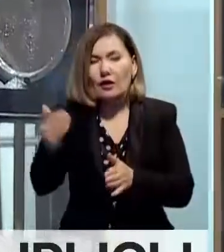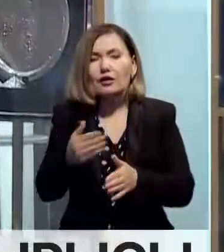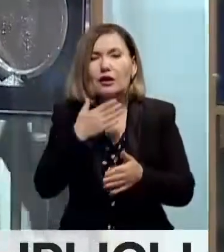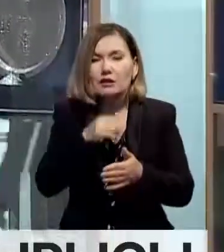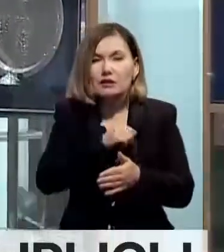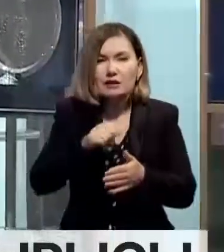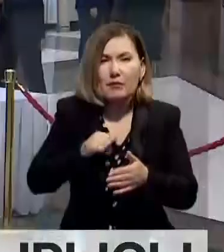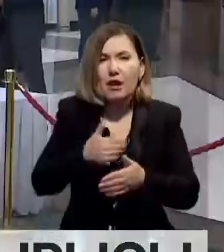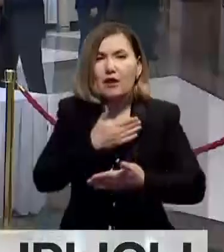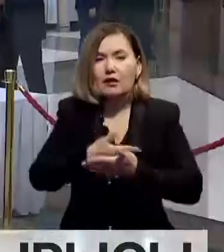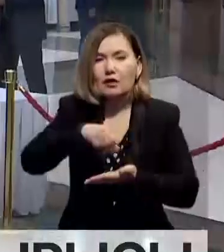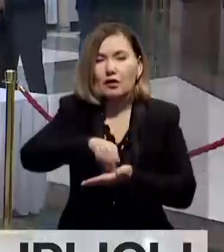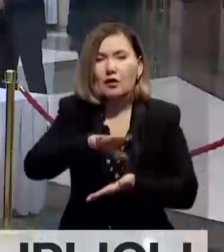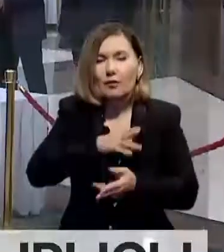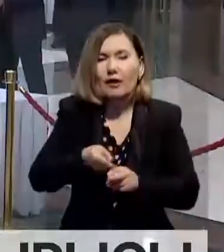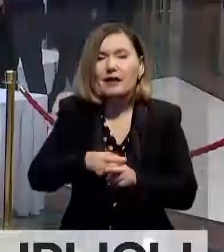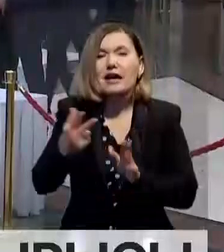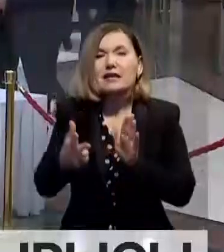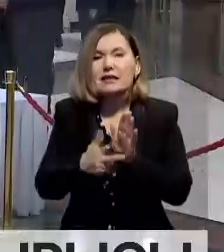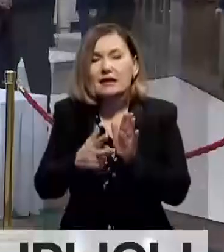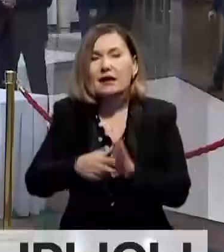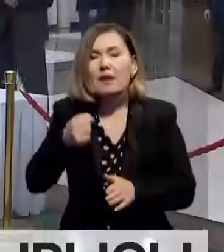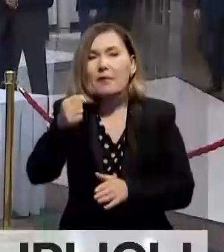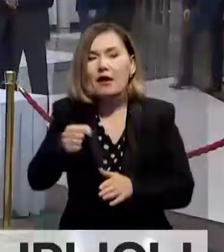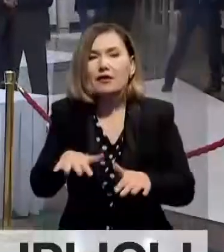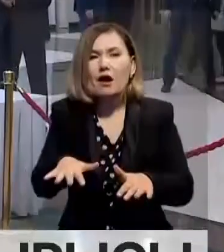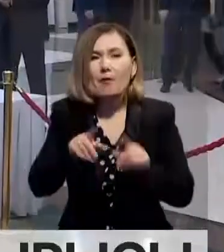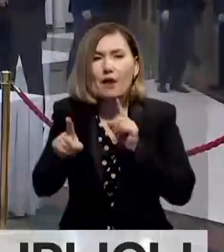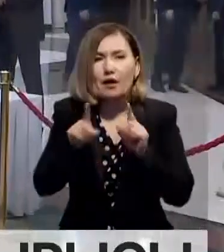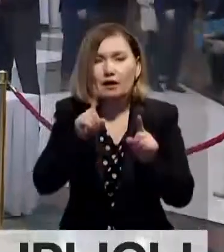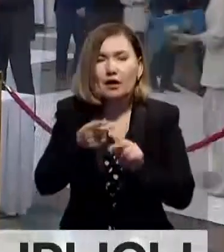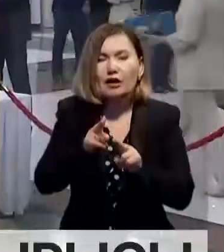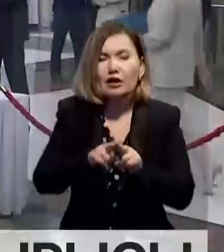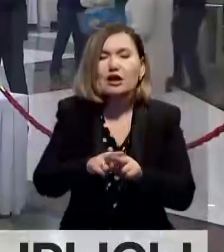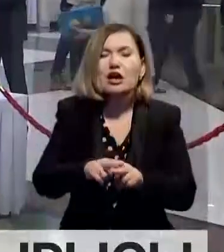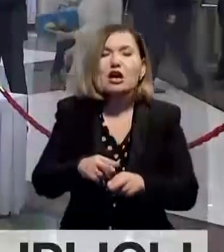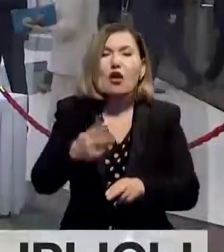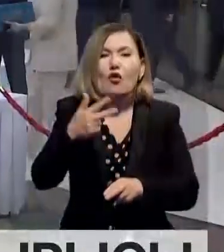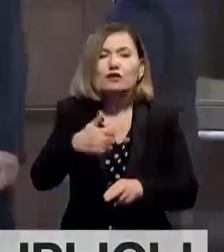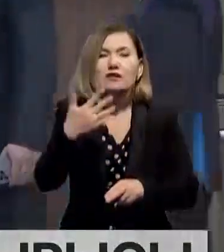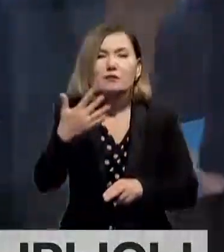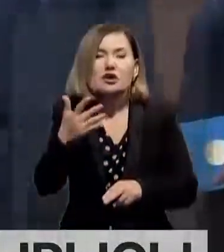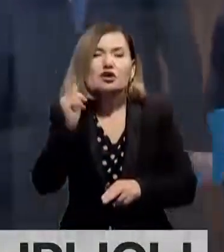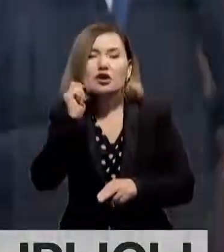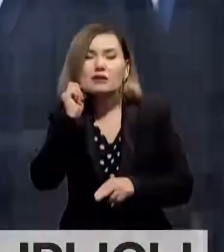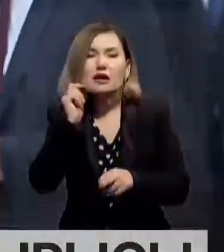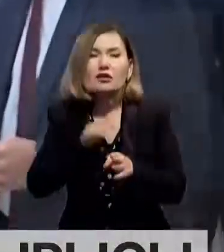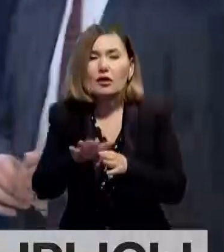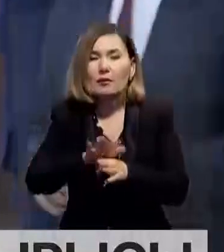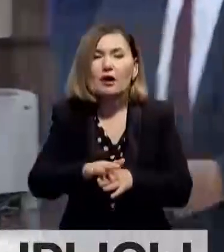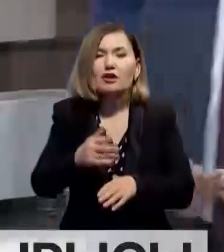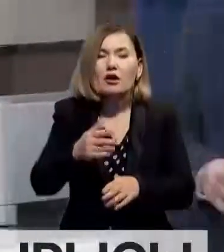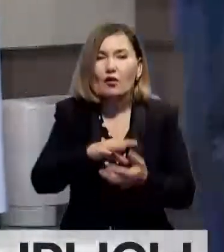өздері бастамашы болған. Осы 8-ші сайланымда мәжілісте жасы 35-ке толмаған 13 депутат бар. Мүмкіндігі